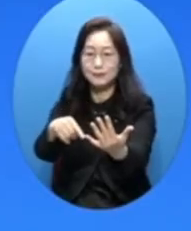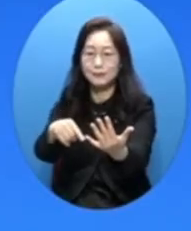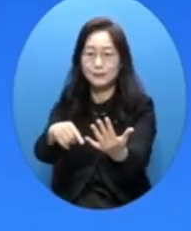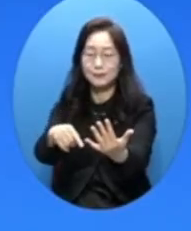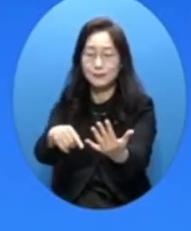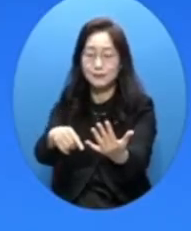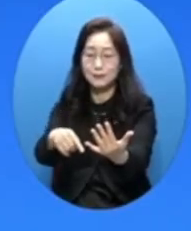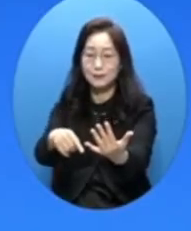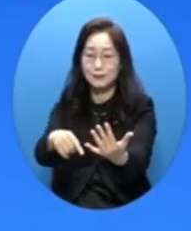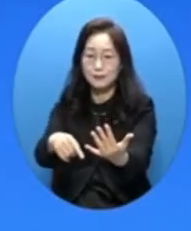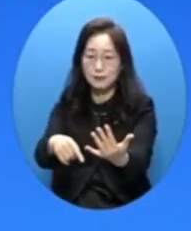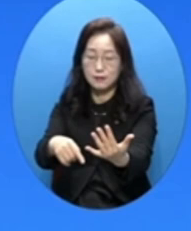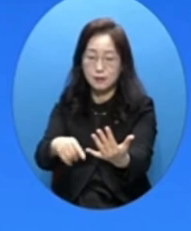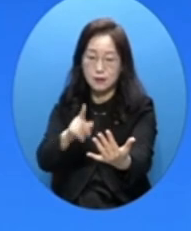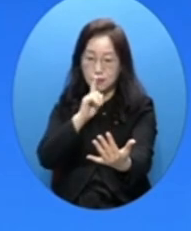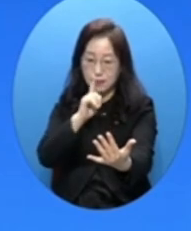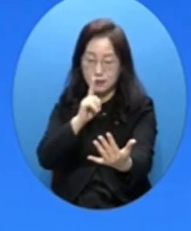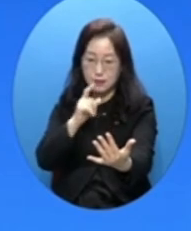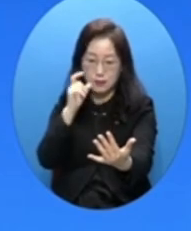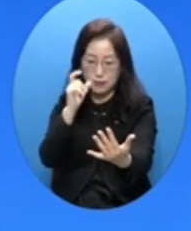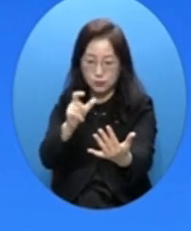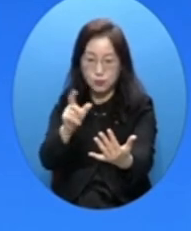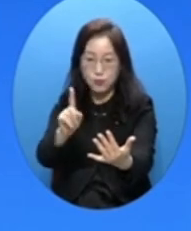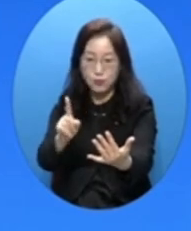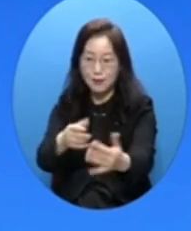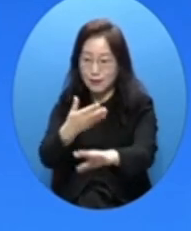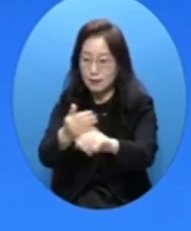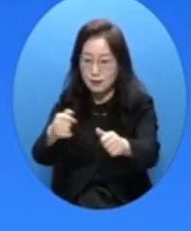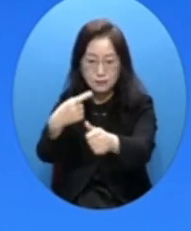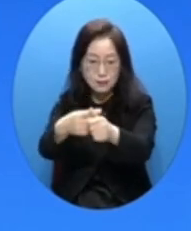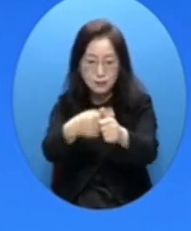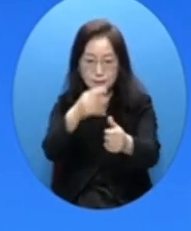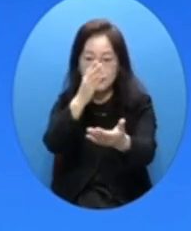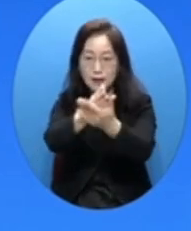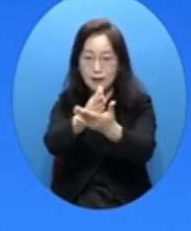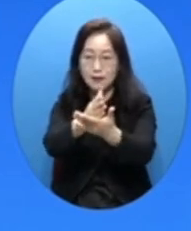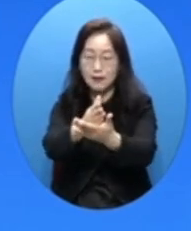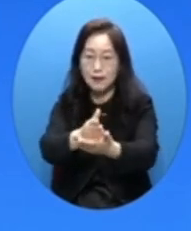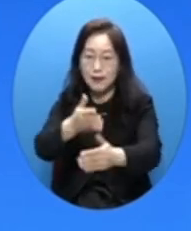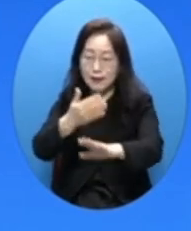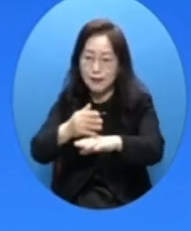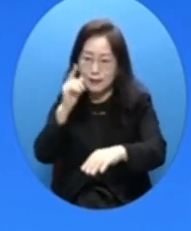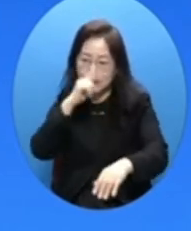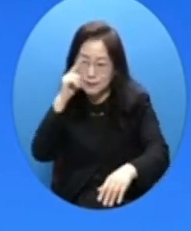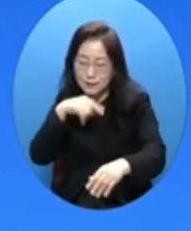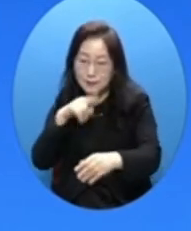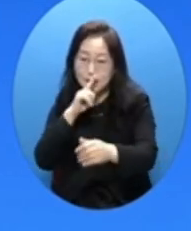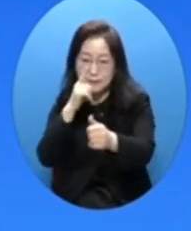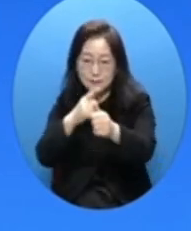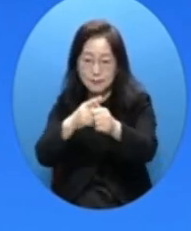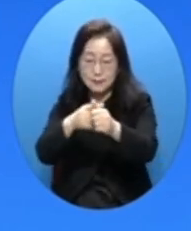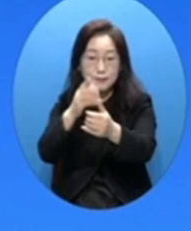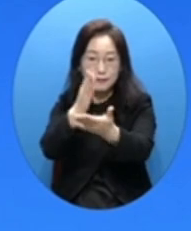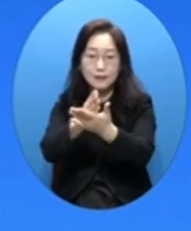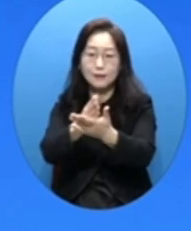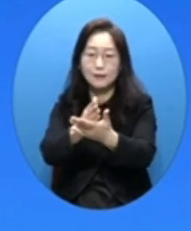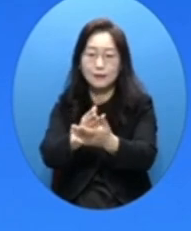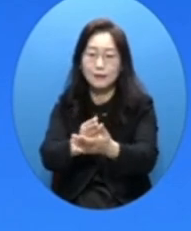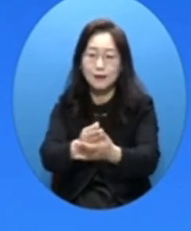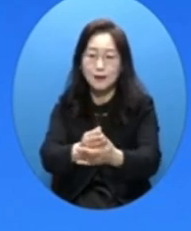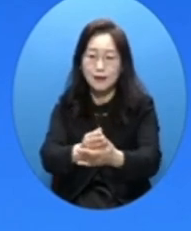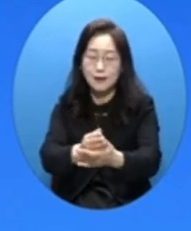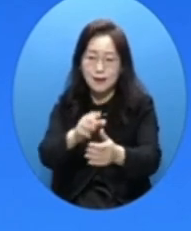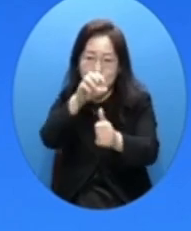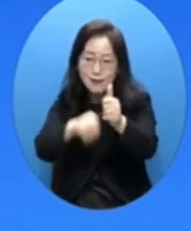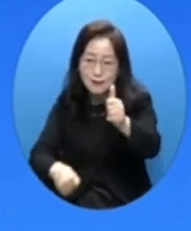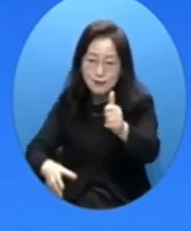언제나 그들에게 강조해서 말한 말은 절대 남을 험담하면 안 된다 남을 나쁘게 얘기하면 안 된다 절대 남을